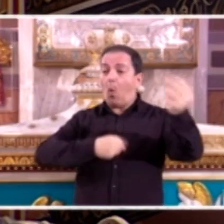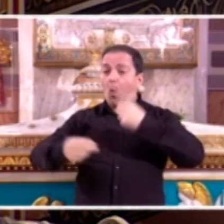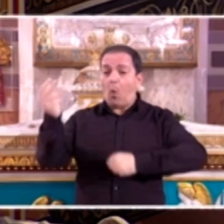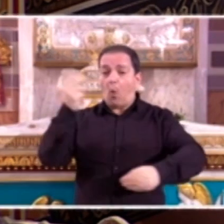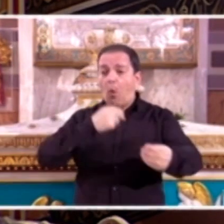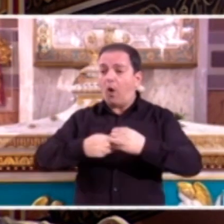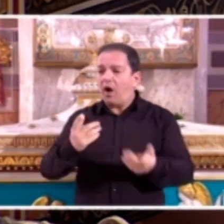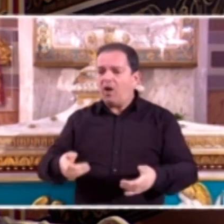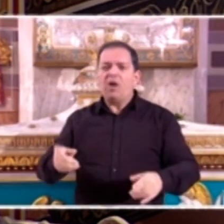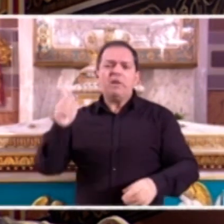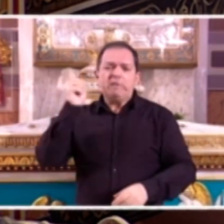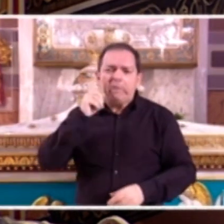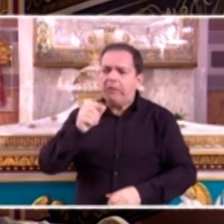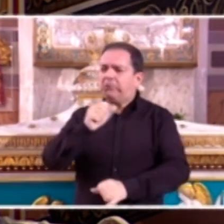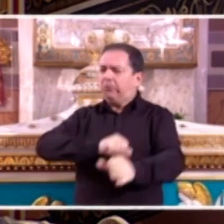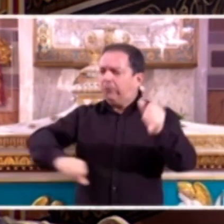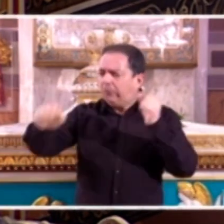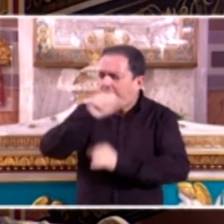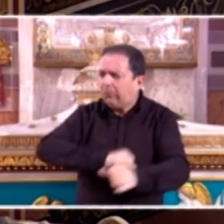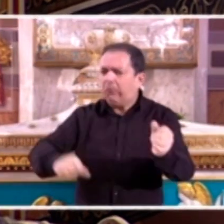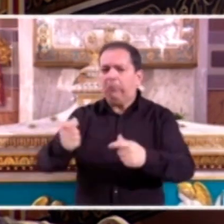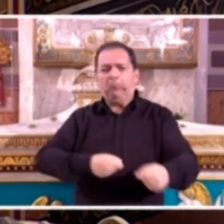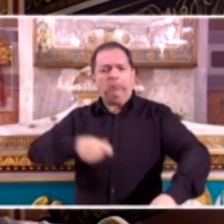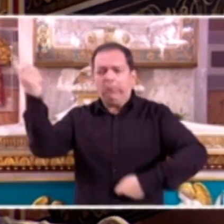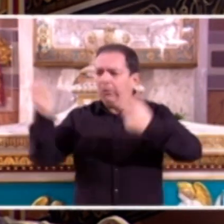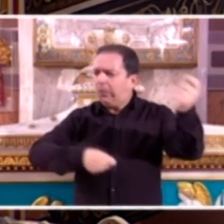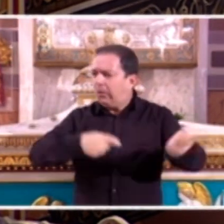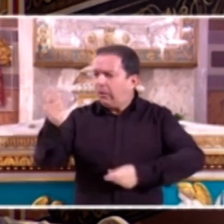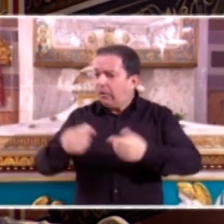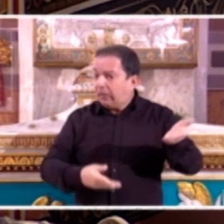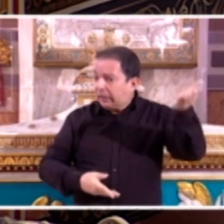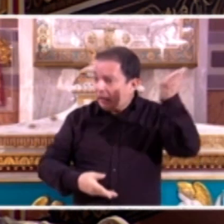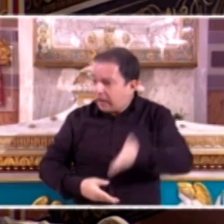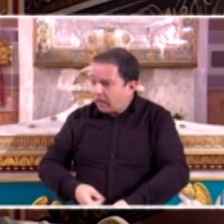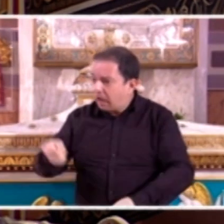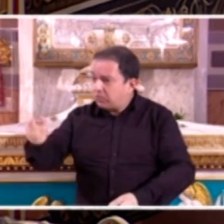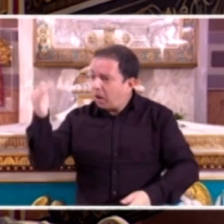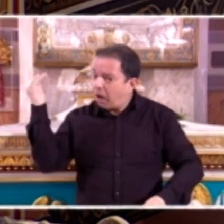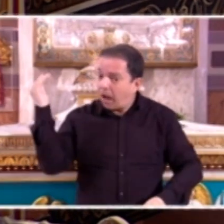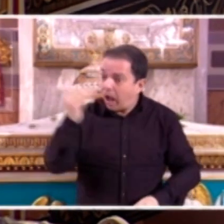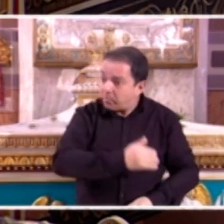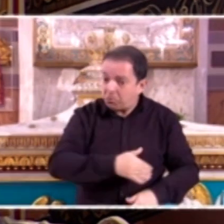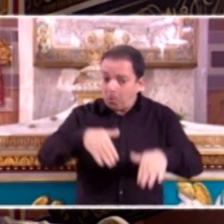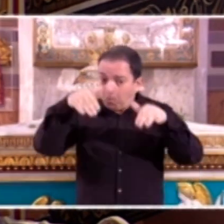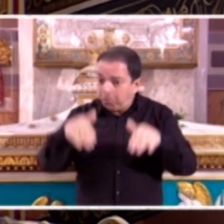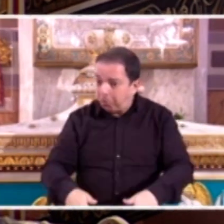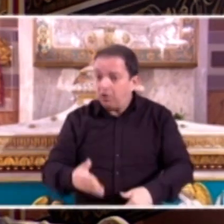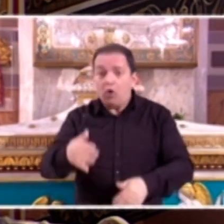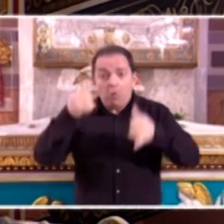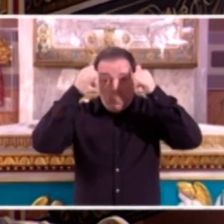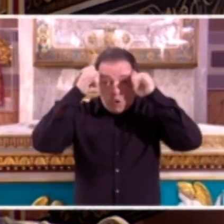των βίων μετά πορνών, ήλθεν έθισα σ' αυτό